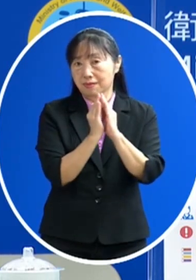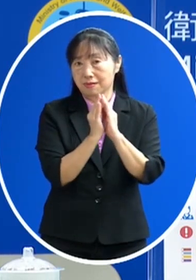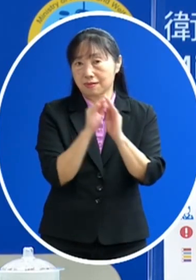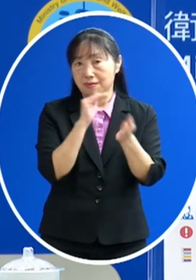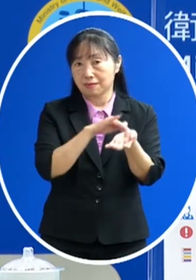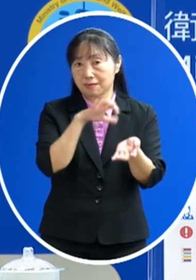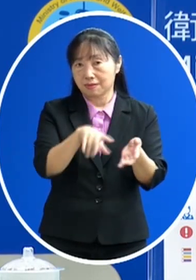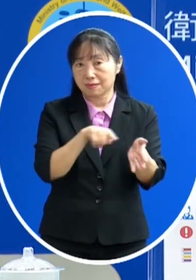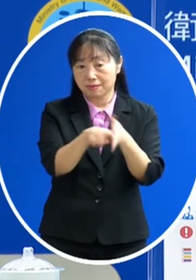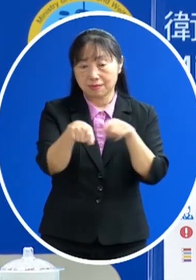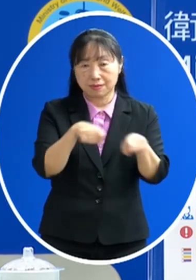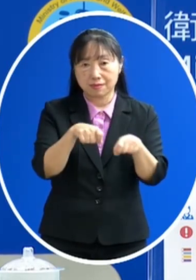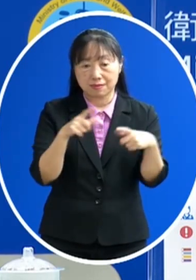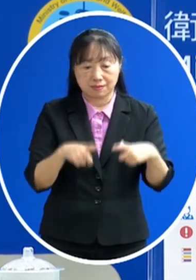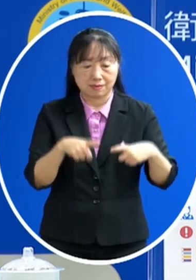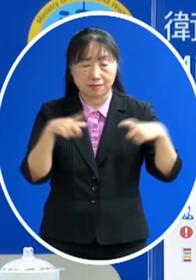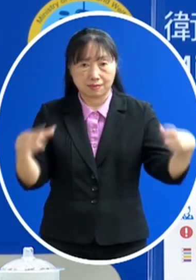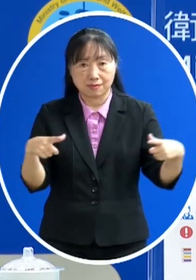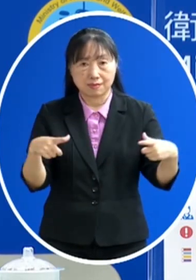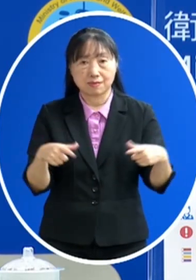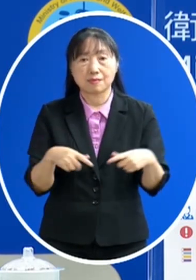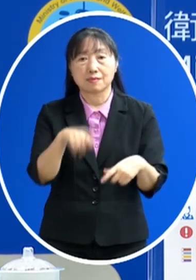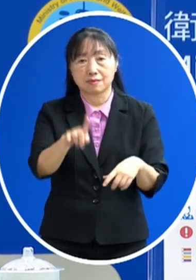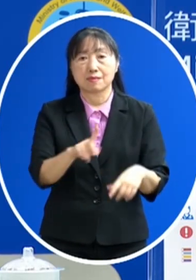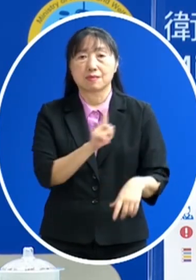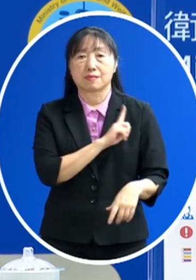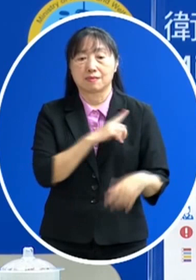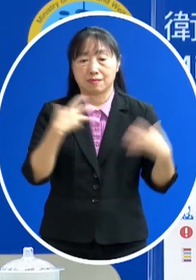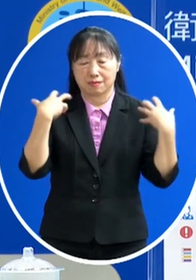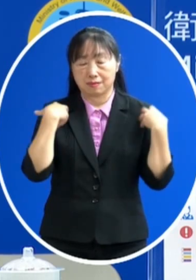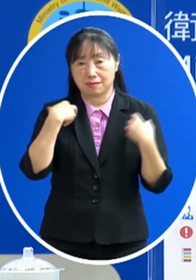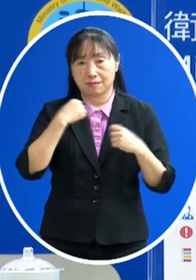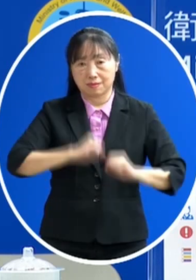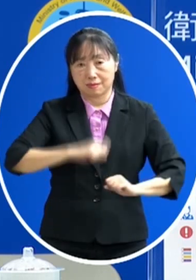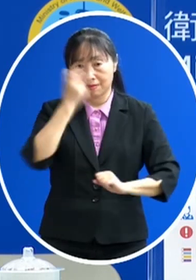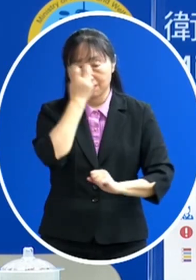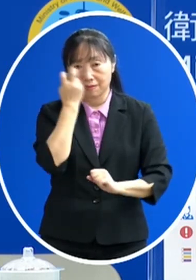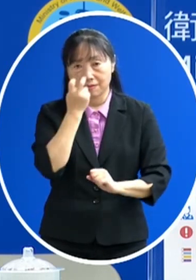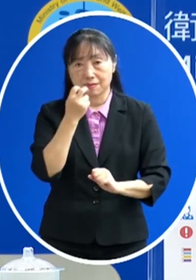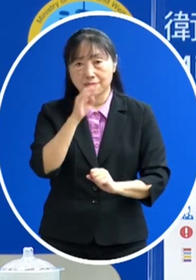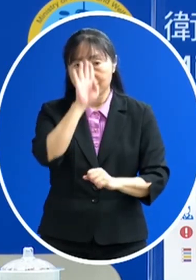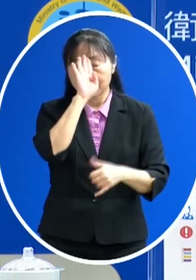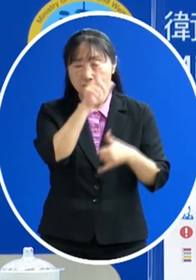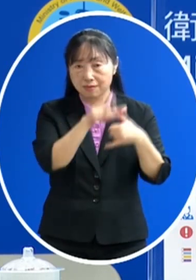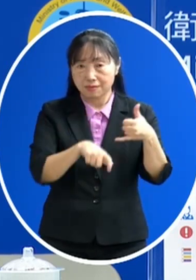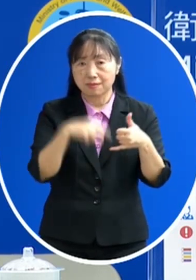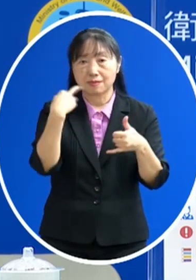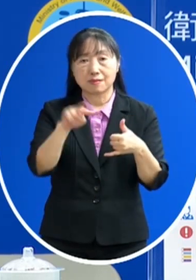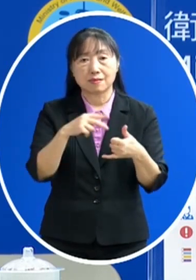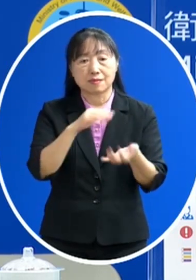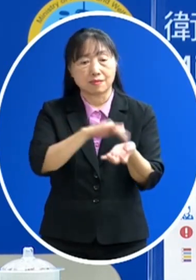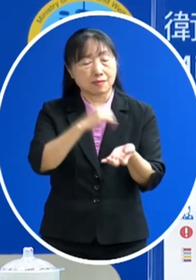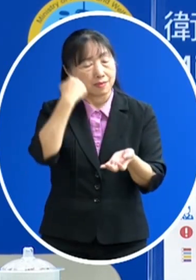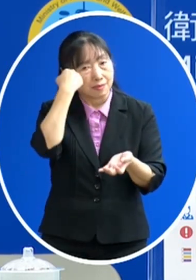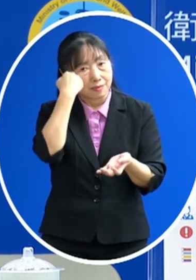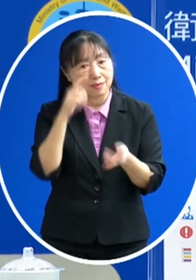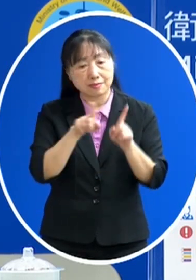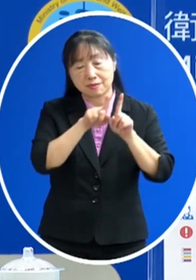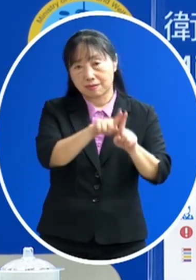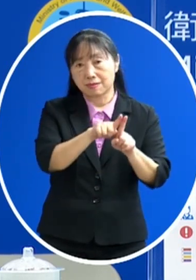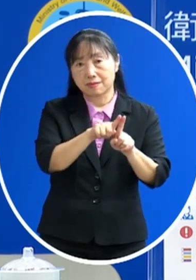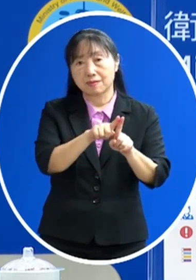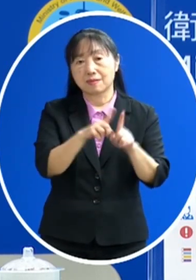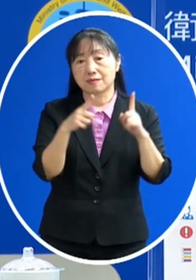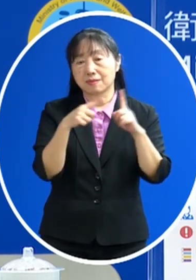扩大到自主健康管理的病人，以及他的住院当中的陪病